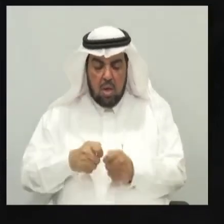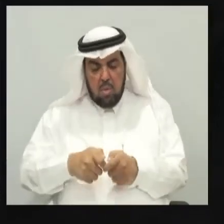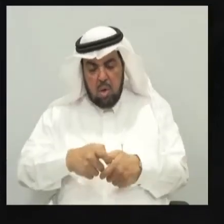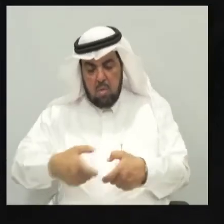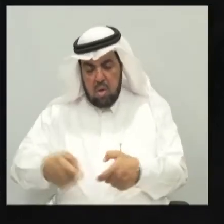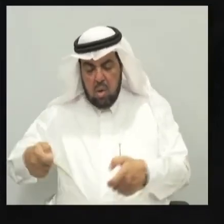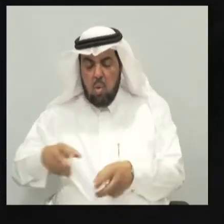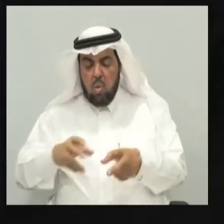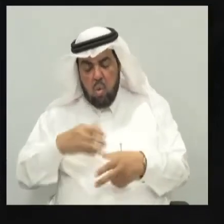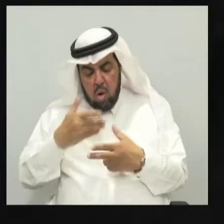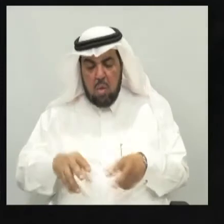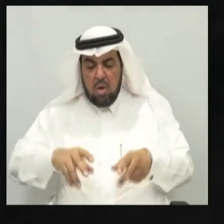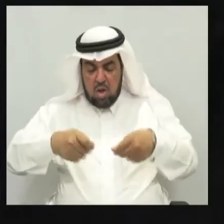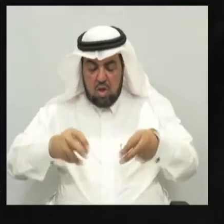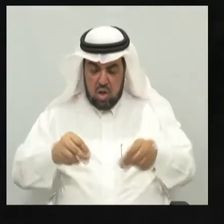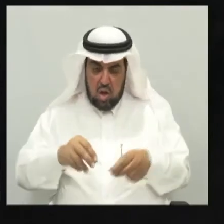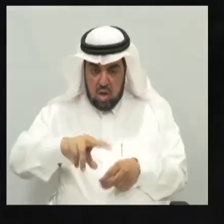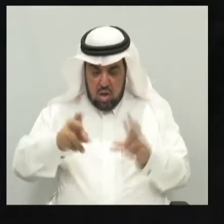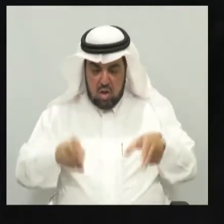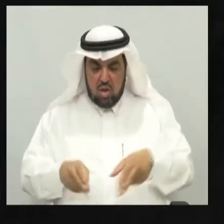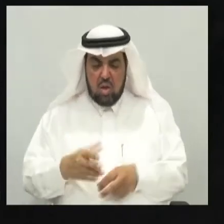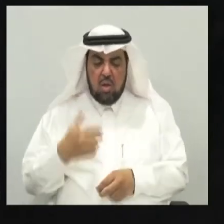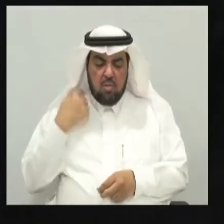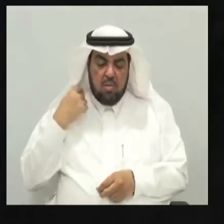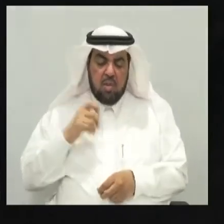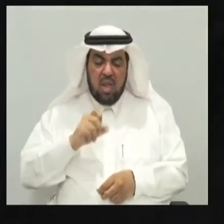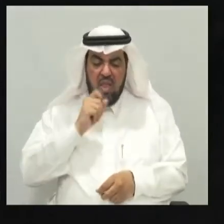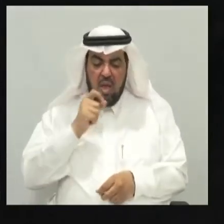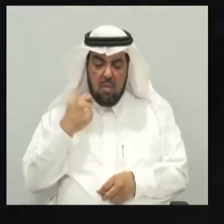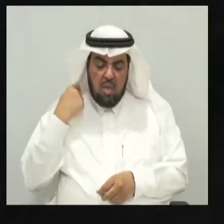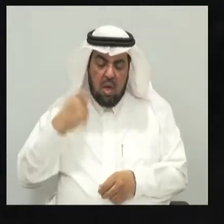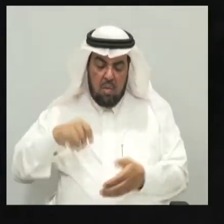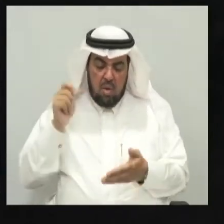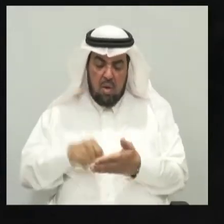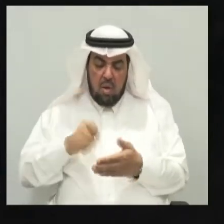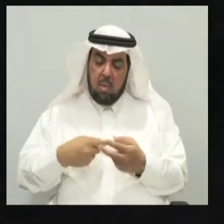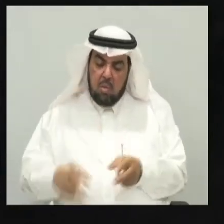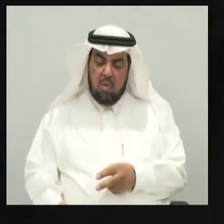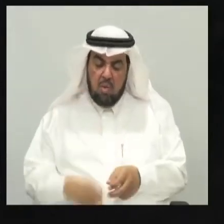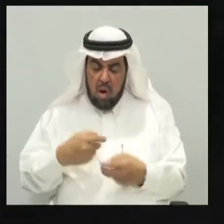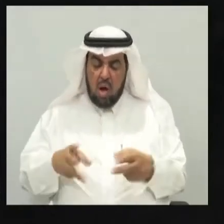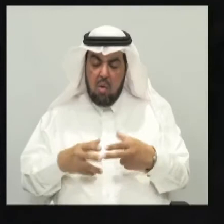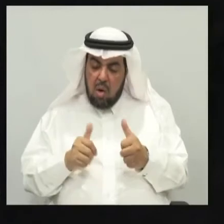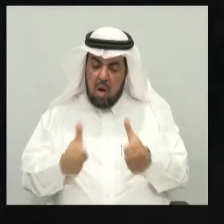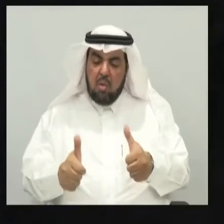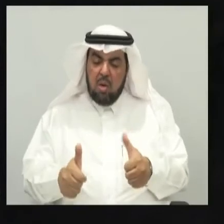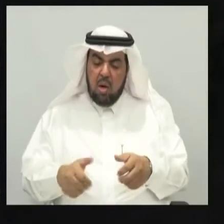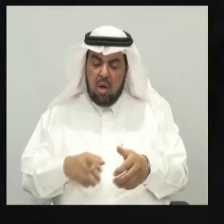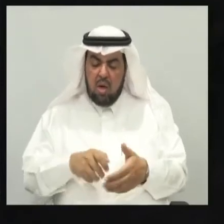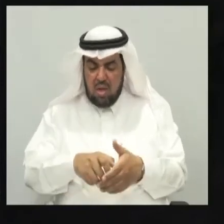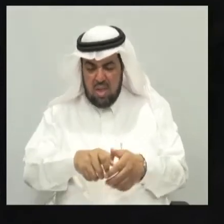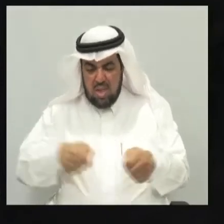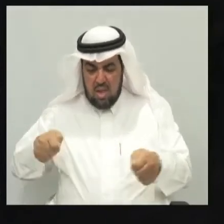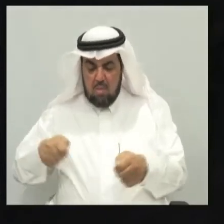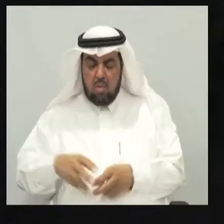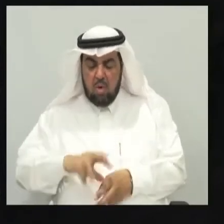وقابلة للتشكيل. الذهب حقيقة بما أنه فلز هو قابل للطرق وقابل للسحب وقابل للتشكيل بأشكال